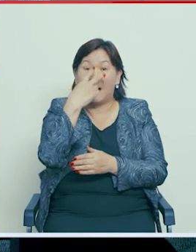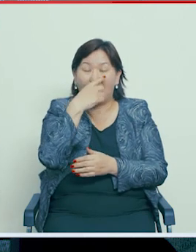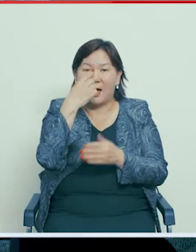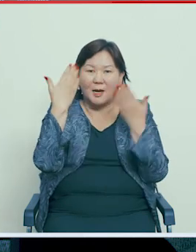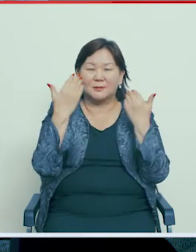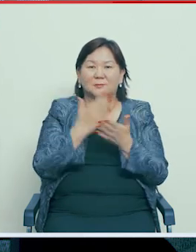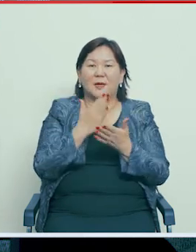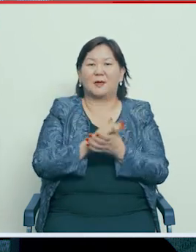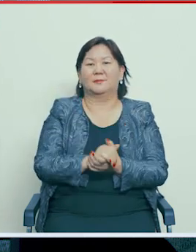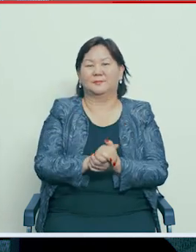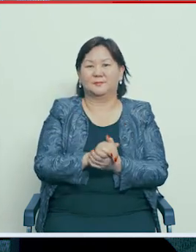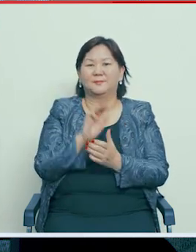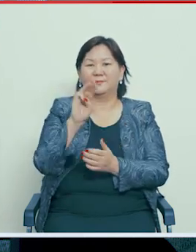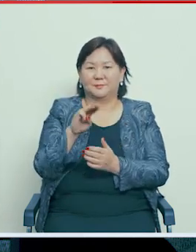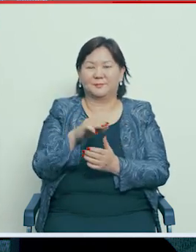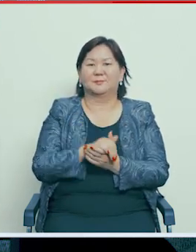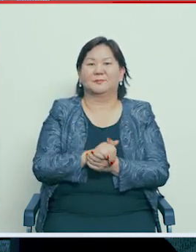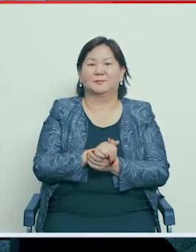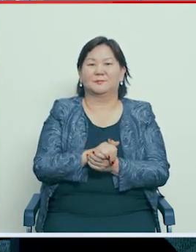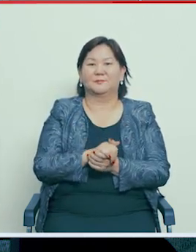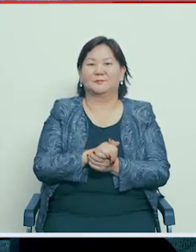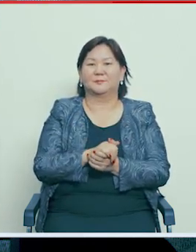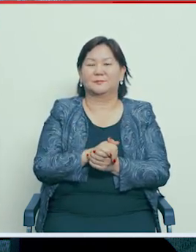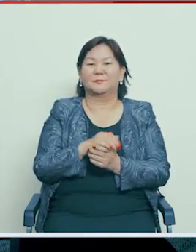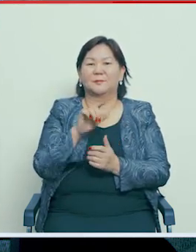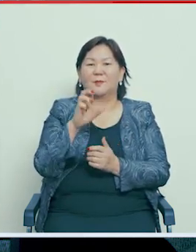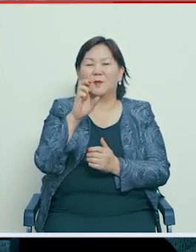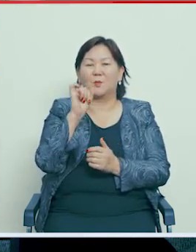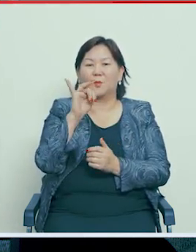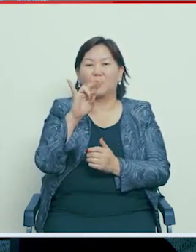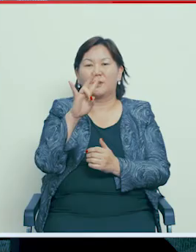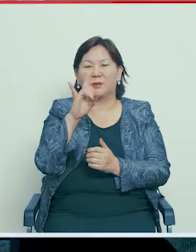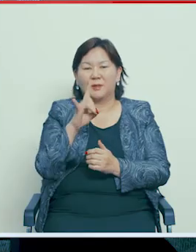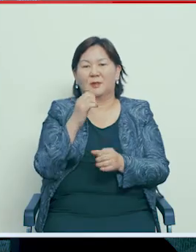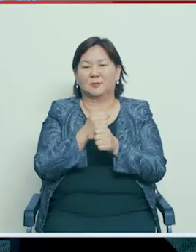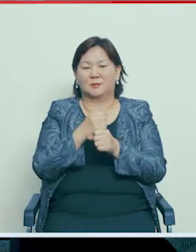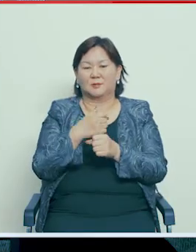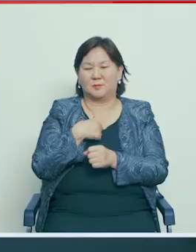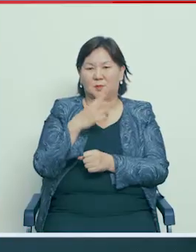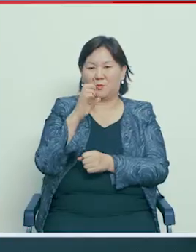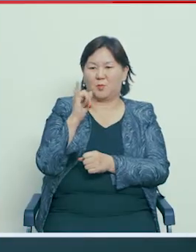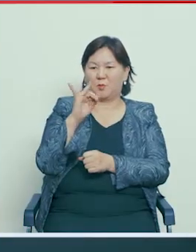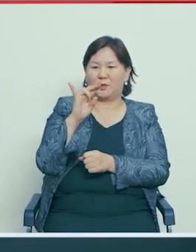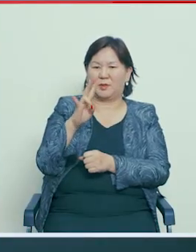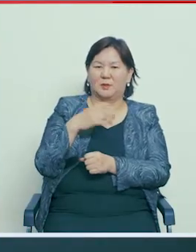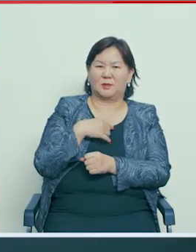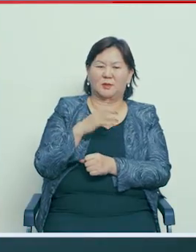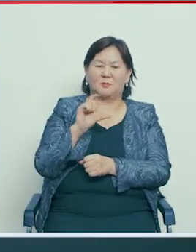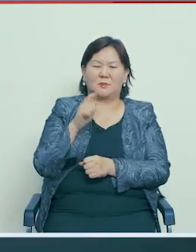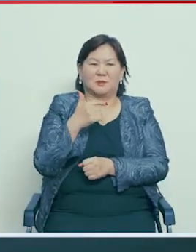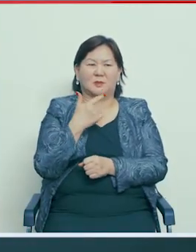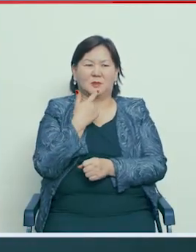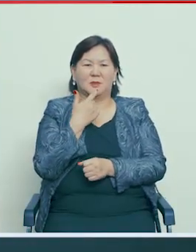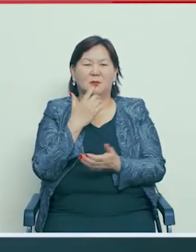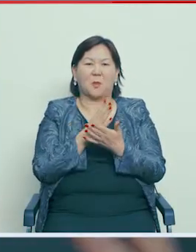тийм. Тий. Тэг чи нөгөө буйны юу гэхээр би болохоор буян гэхээр нэг надад хэв эмзэг санагдаад